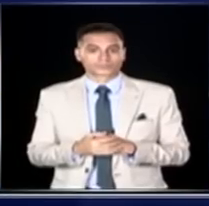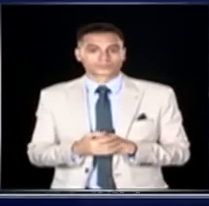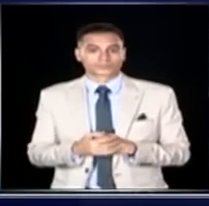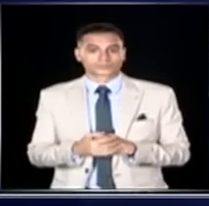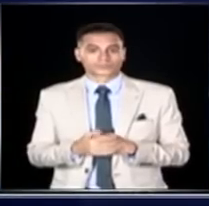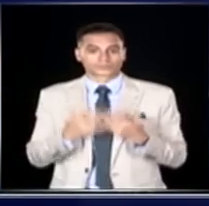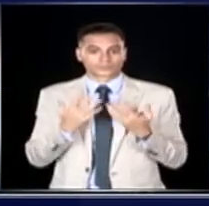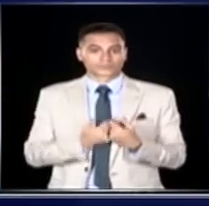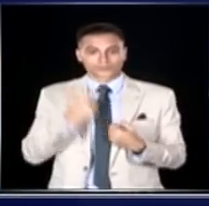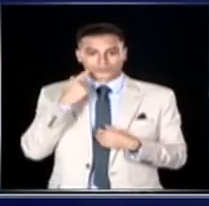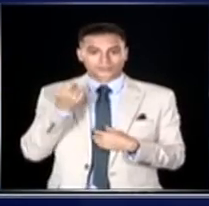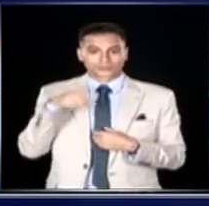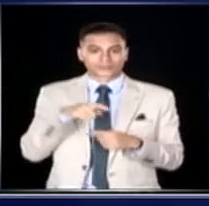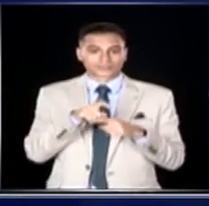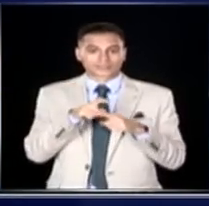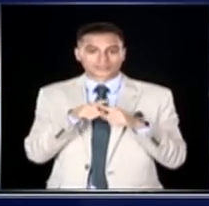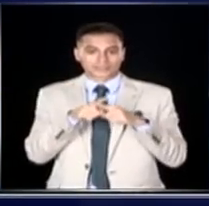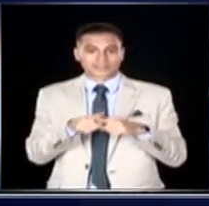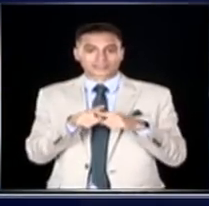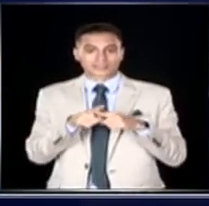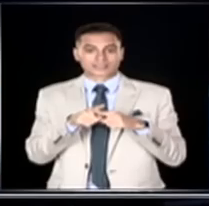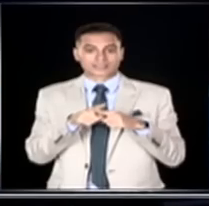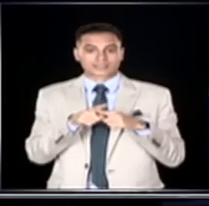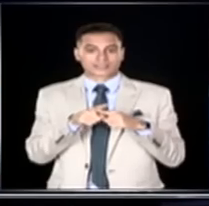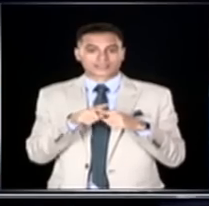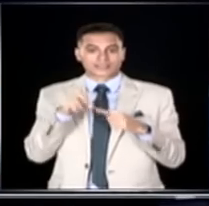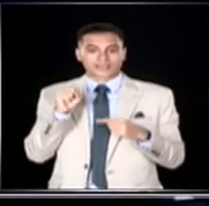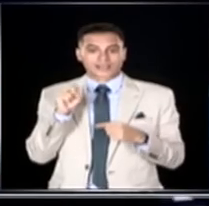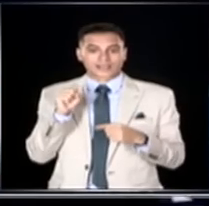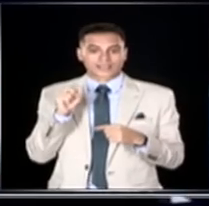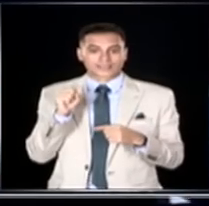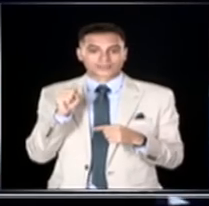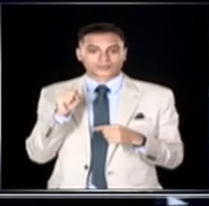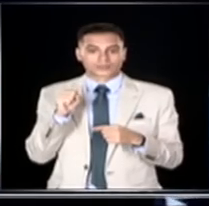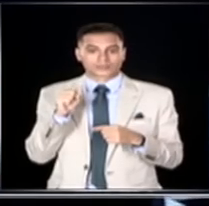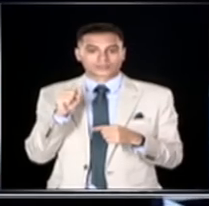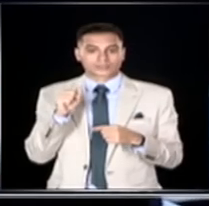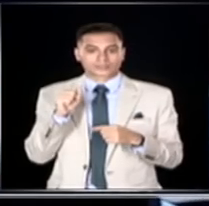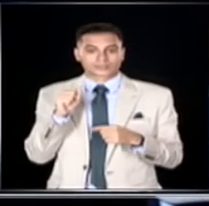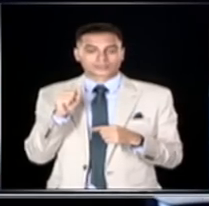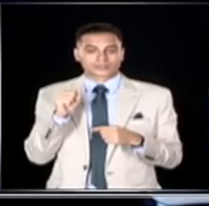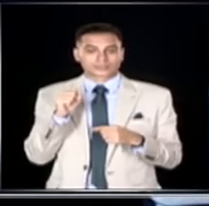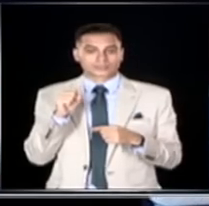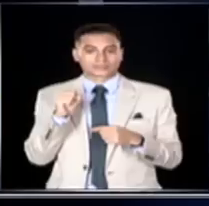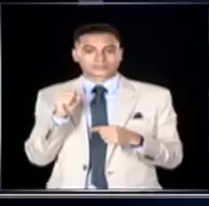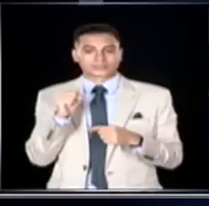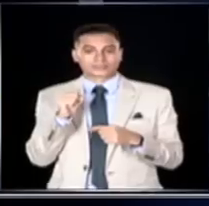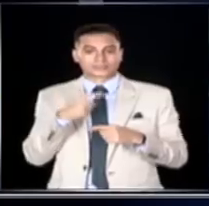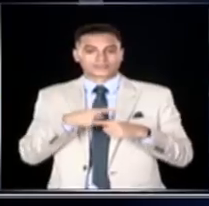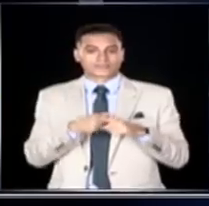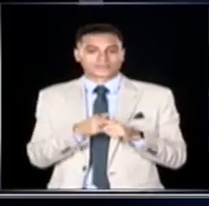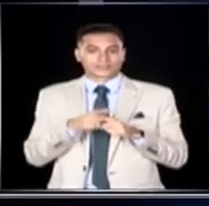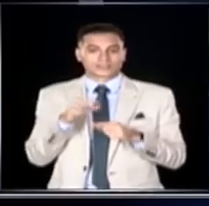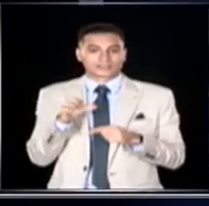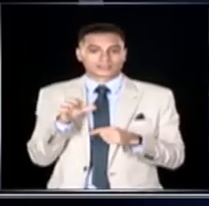حل المسألة الآتية: 65 زائد 25 في